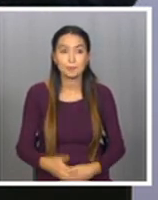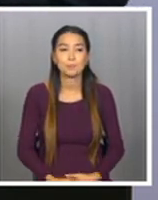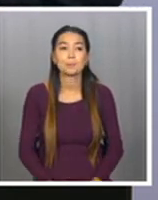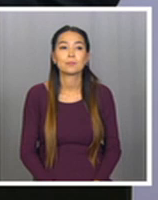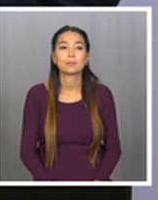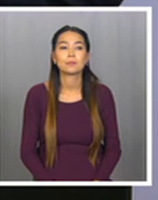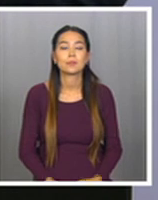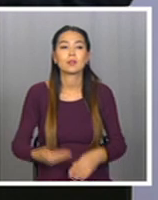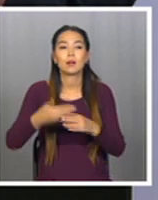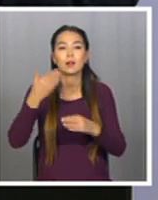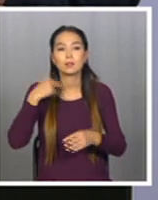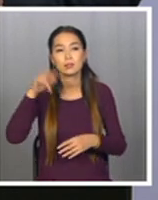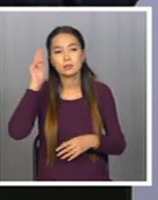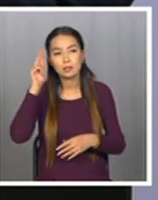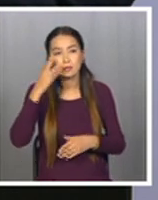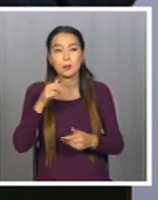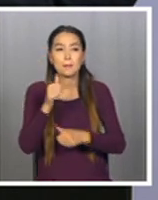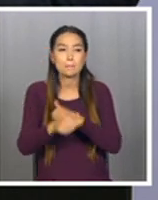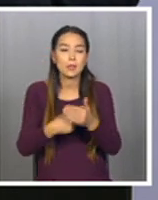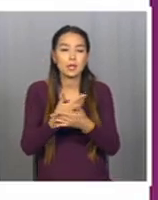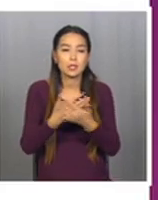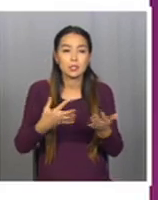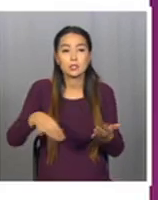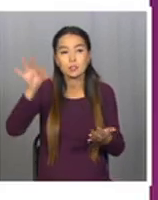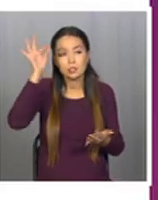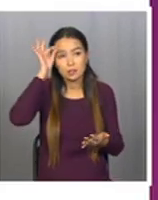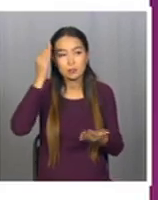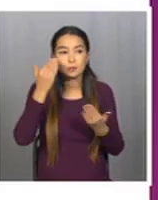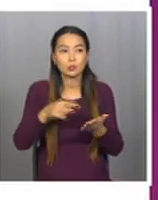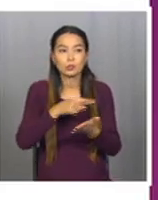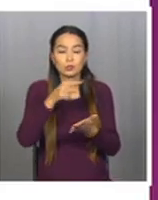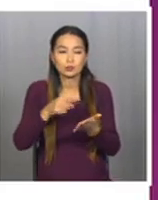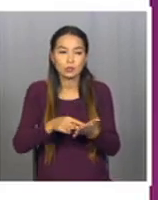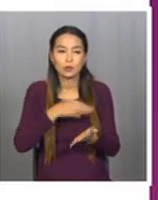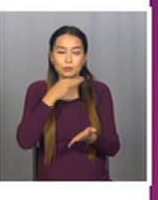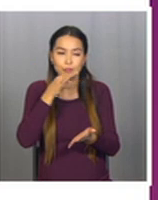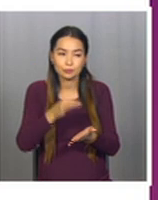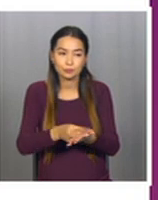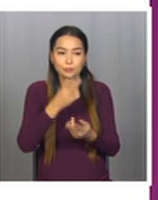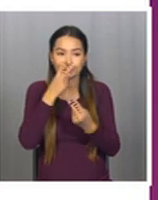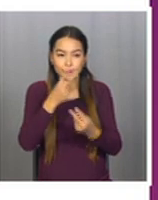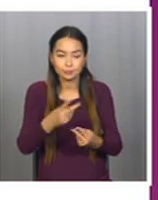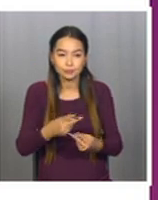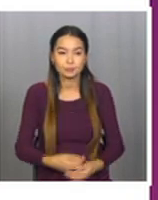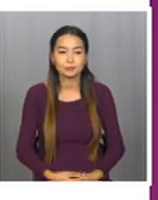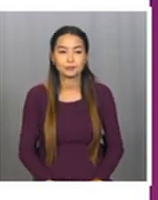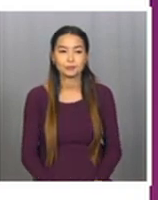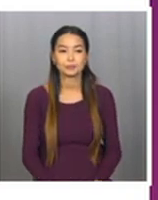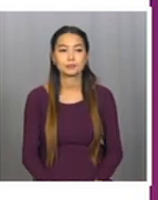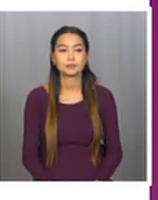Алдыңгы сабактын материалдарын эске түшүрүү үчүн мына суракка жооп берип көрөйүн.